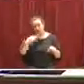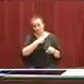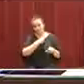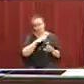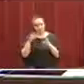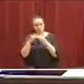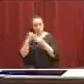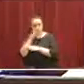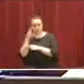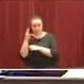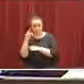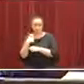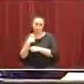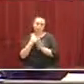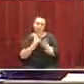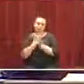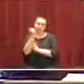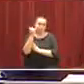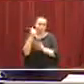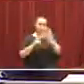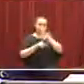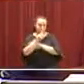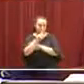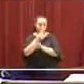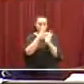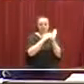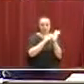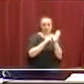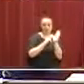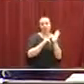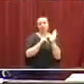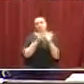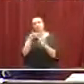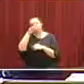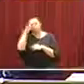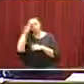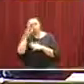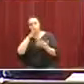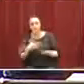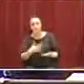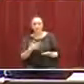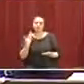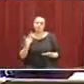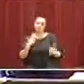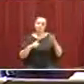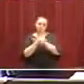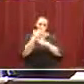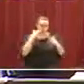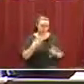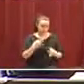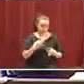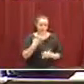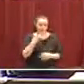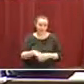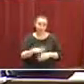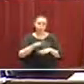pel Partit Popular érem seix de la prosperitat, nosaltres, la comunitat valenciana i la comunitat de Madrid. Ara ja se sap qui prosperava en base en